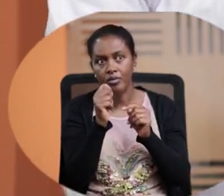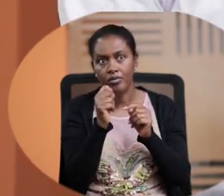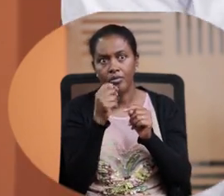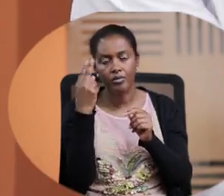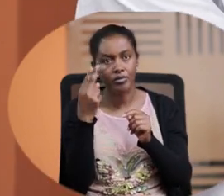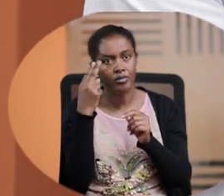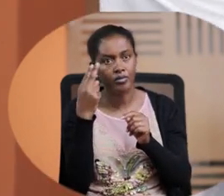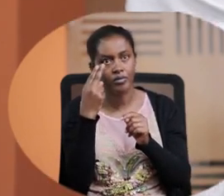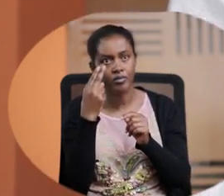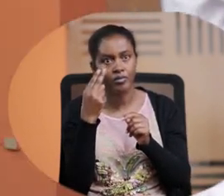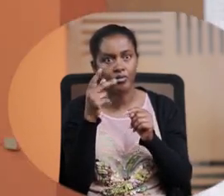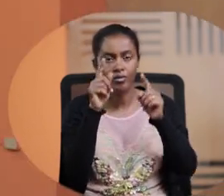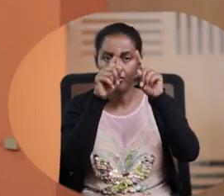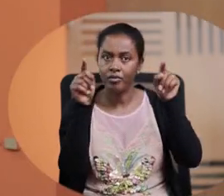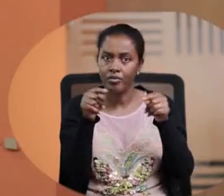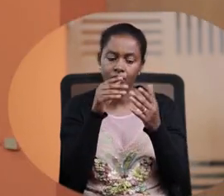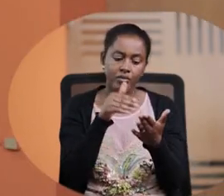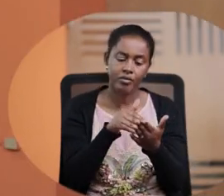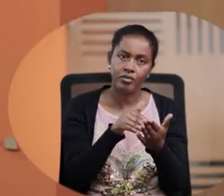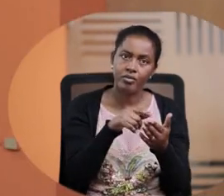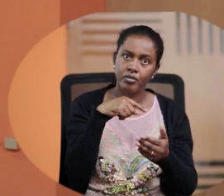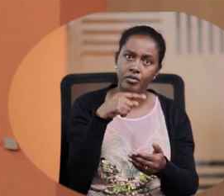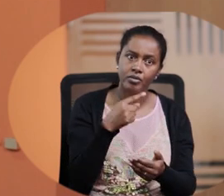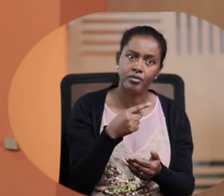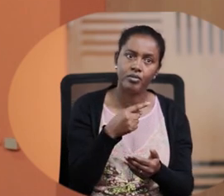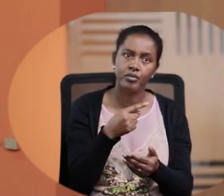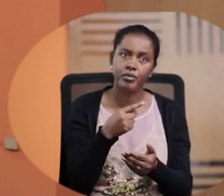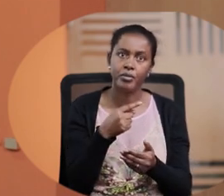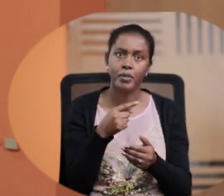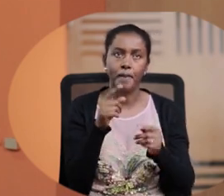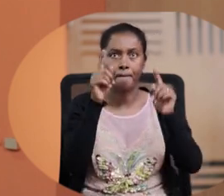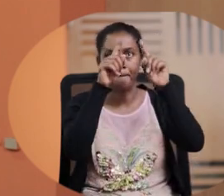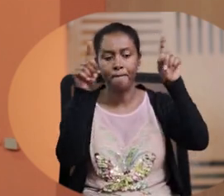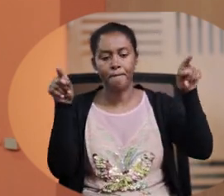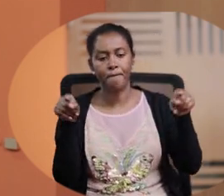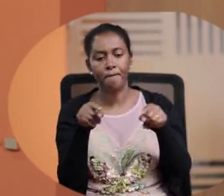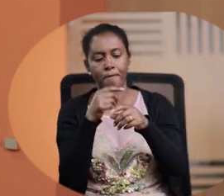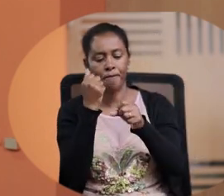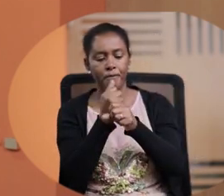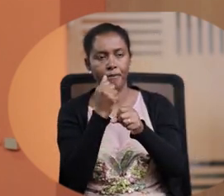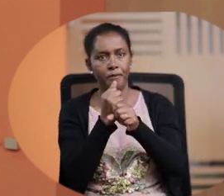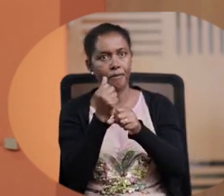jecha kanaaf gabatee deddeebi'insaa jechuun gabatee ijaarrannaa.